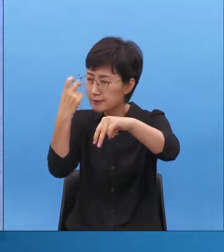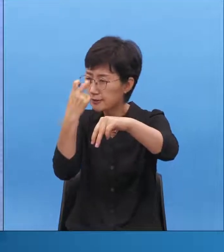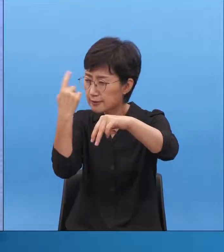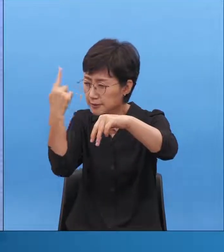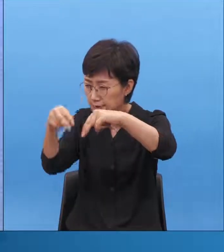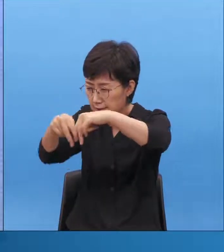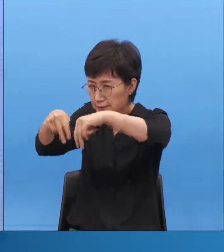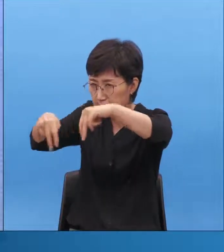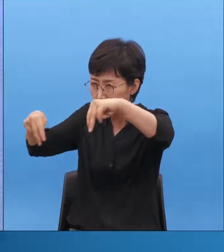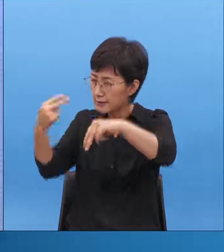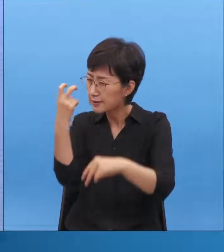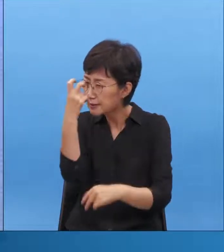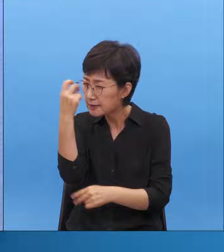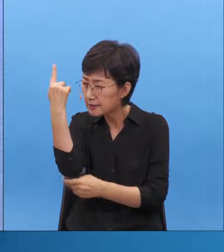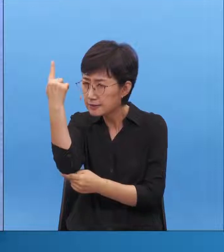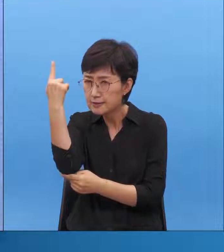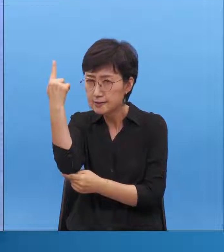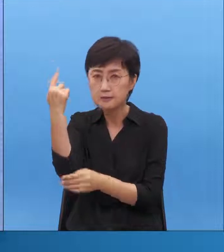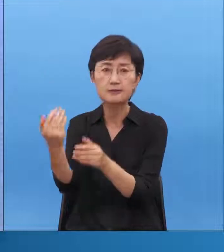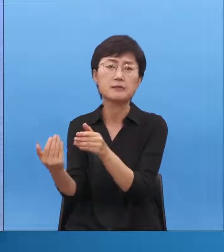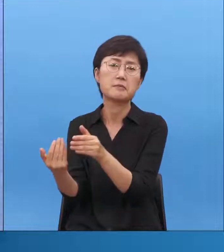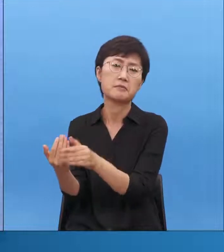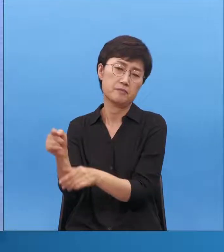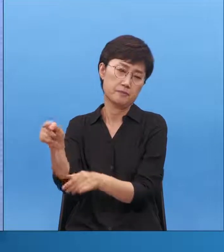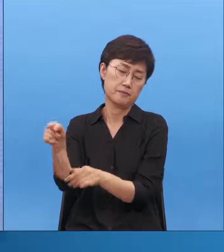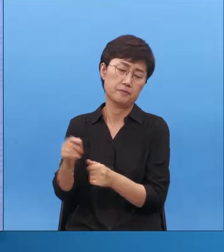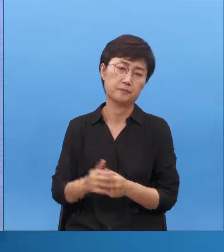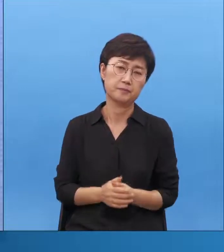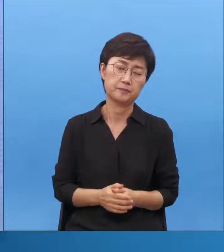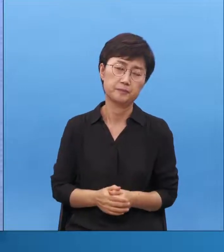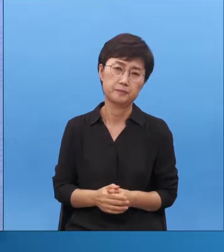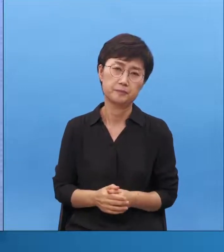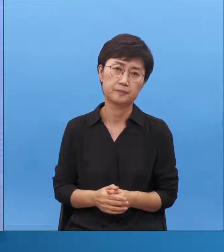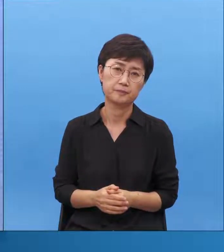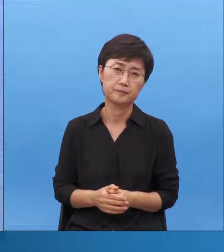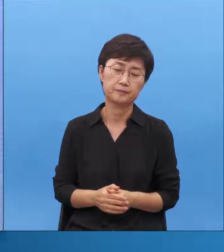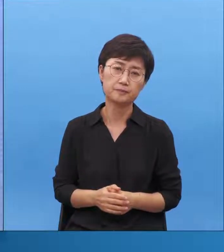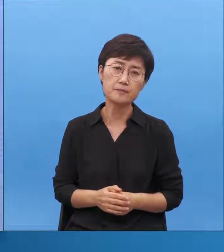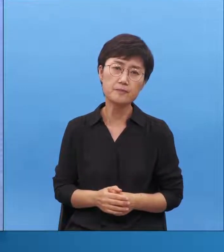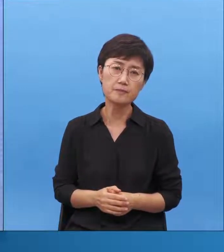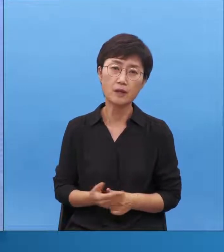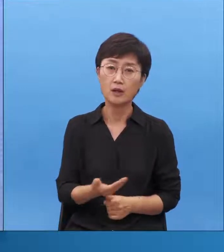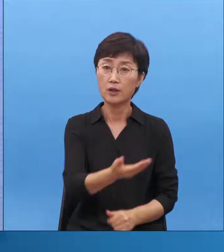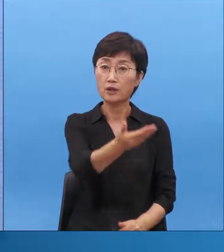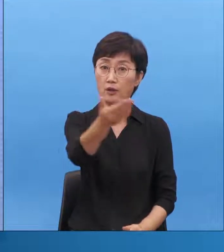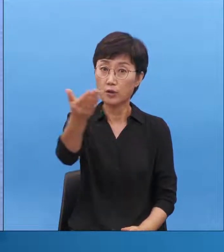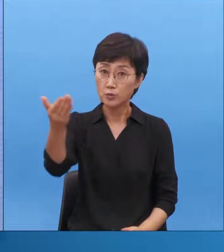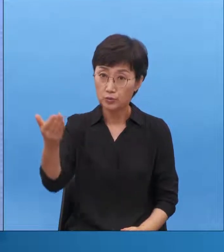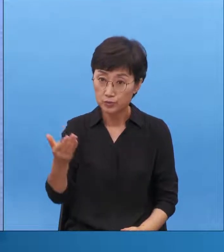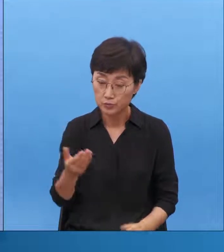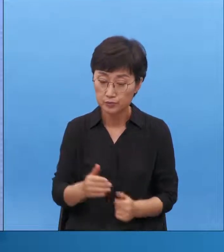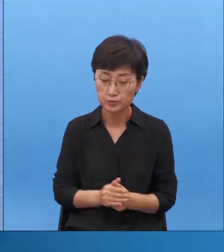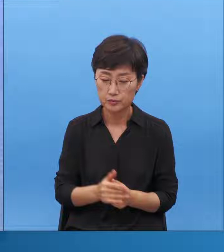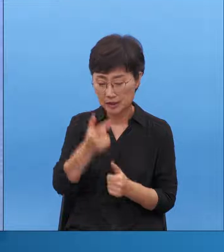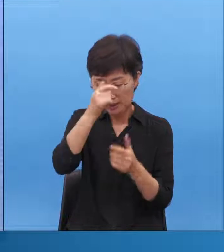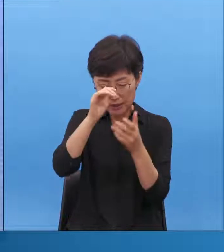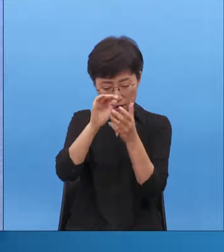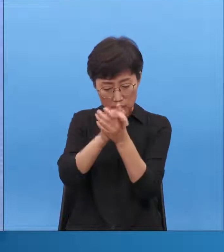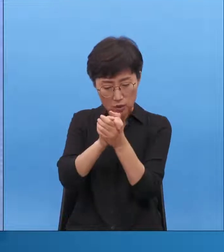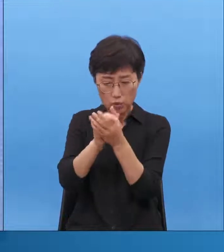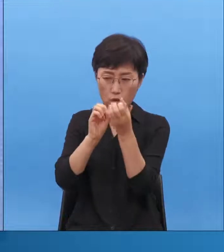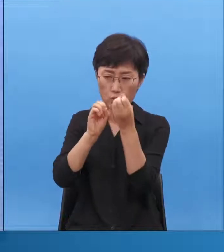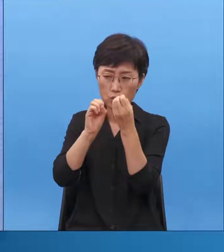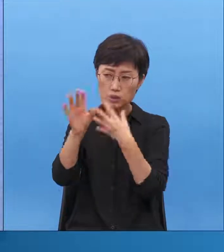and watch of the 이런 entrance. 일이 벌어진 Now 겁니다. this type of event took place. 자, 여러분 기도 응답 받는 아주